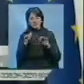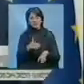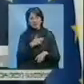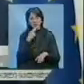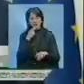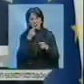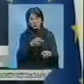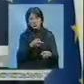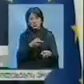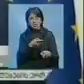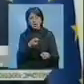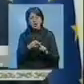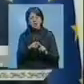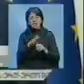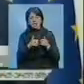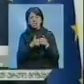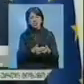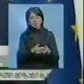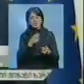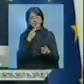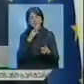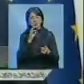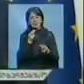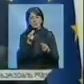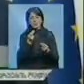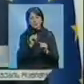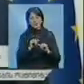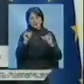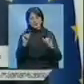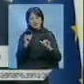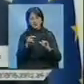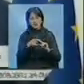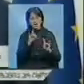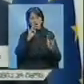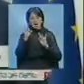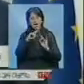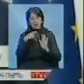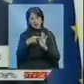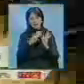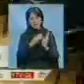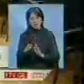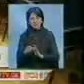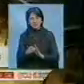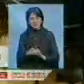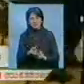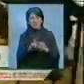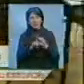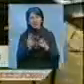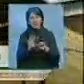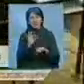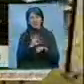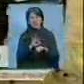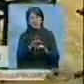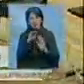რომ სიგარეტს თავი დაანებოდა. ეს ხელშეწყობა იქნება თამბაქოზე ფასების ზრდა. რეკლამის საკითხიც მოწესრიგება. არაგადამდებ